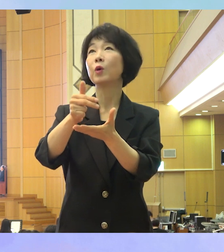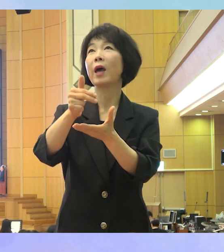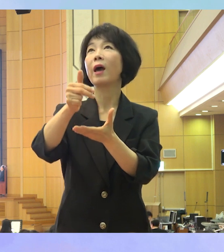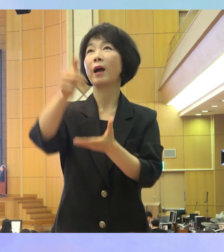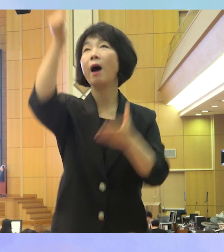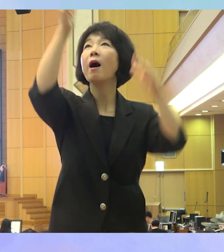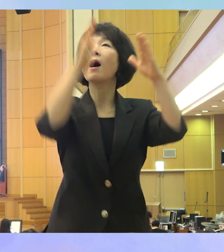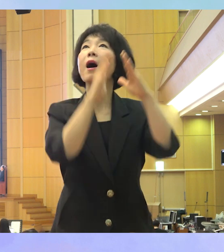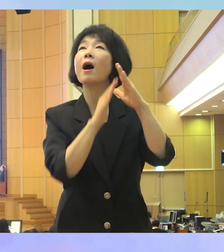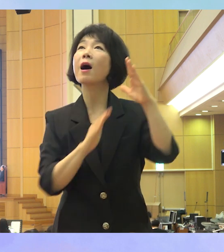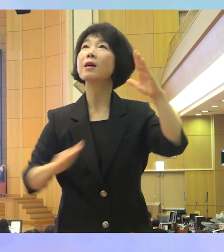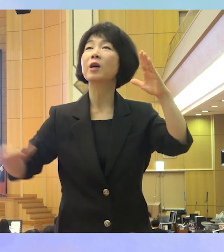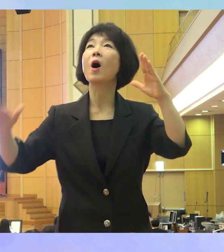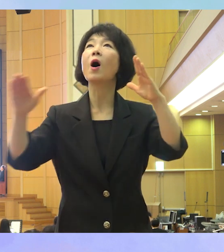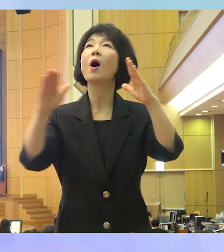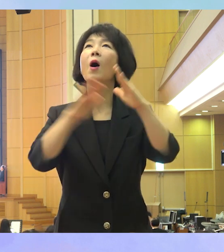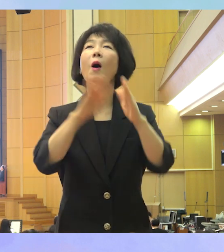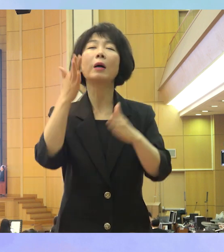주의